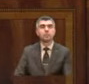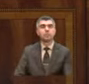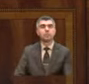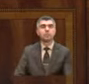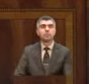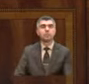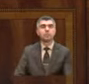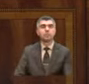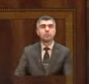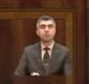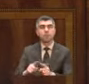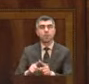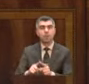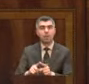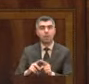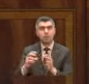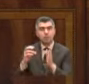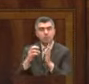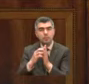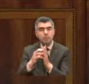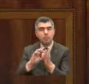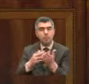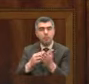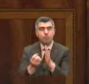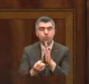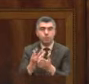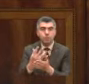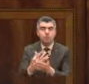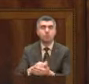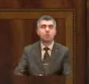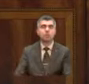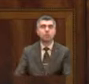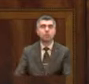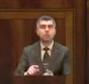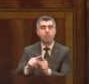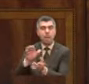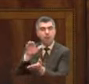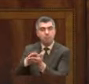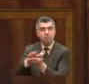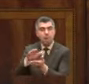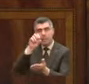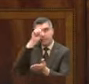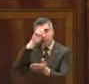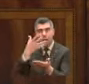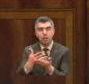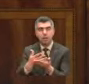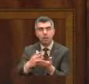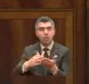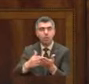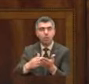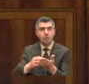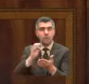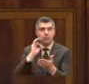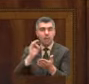الخاصة بها كالبطاريات مثلا. نطالب باستراتيجية خاصة بتخزين الطاقة سواء الطاقات الأحفورية أو النظيفة